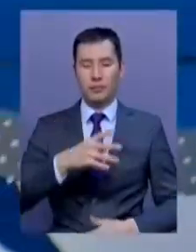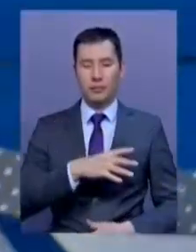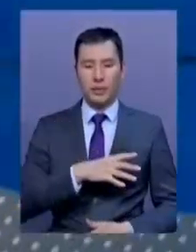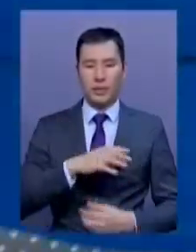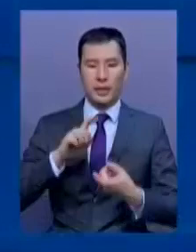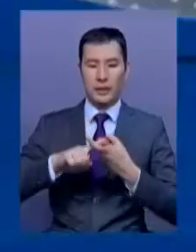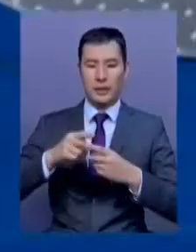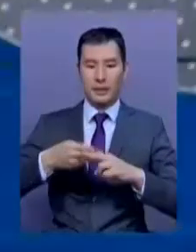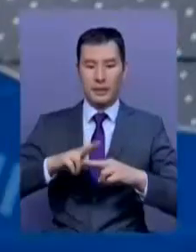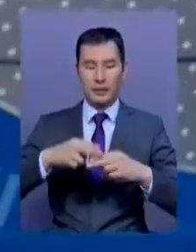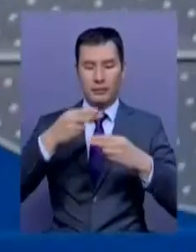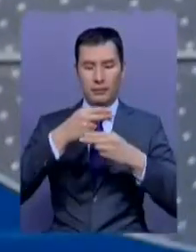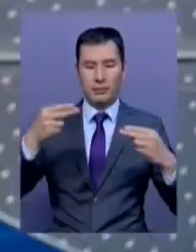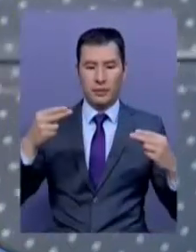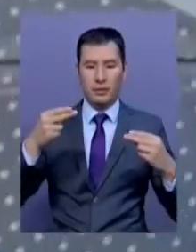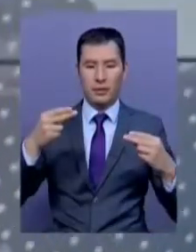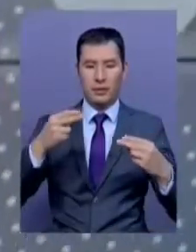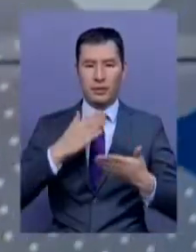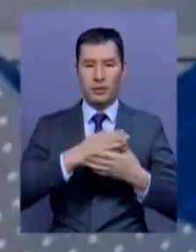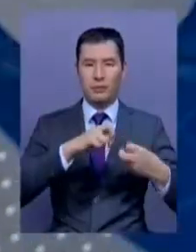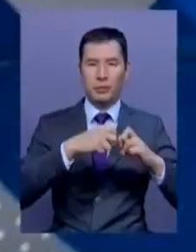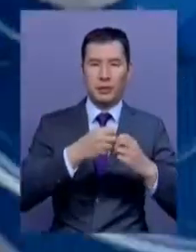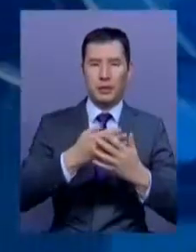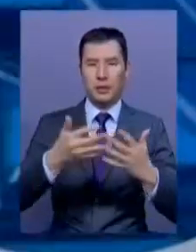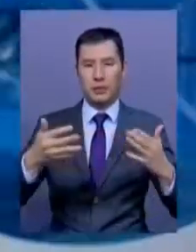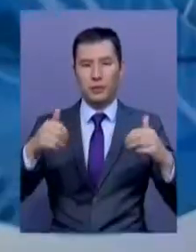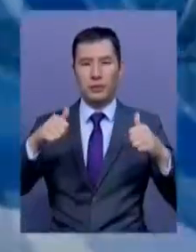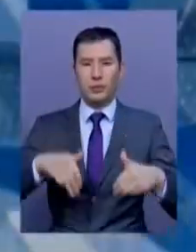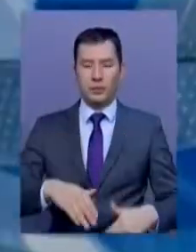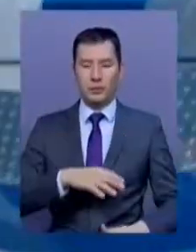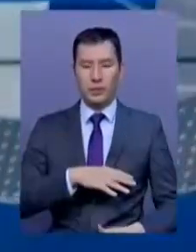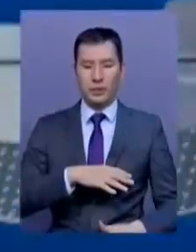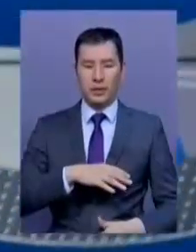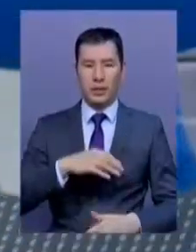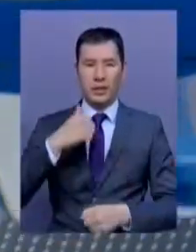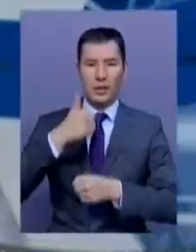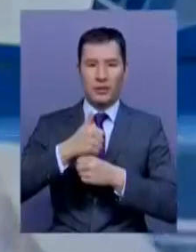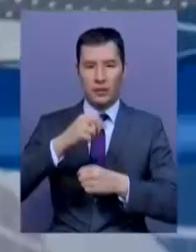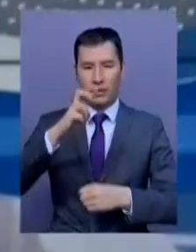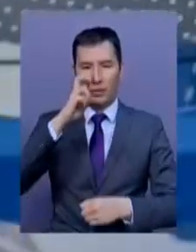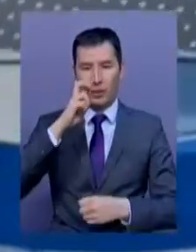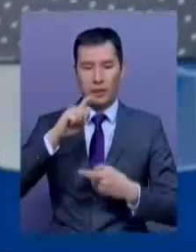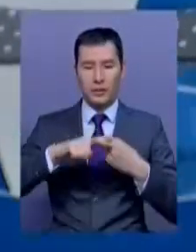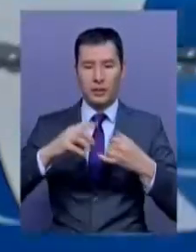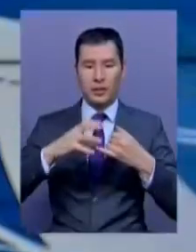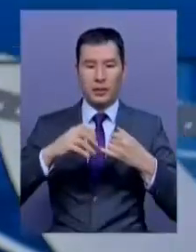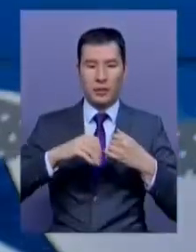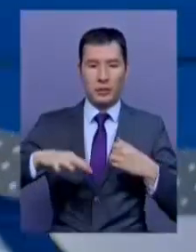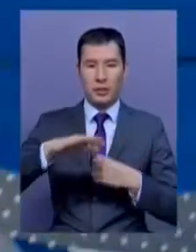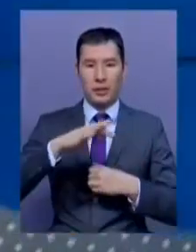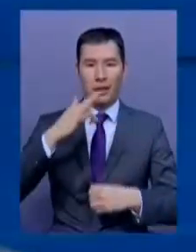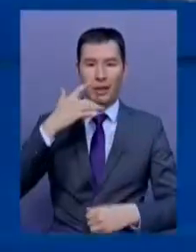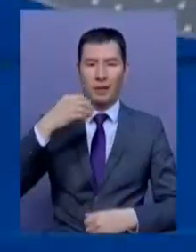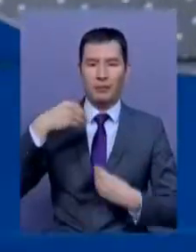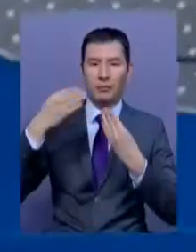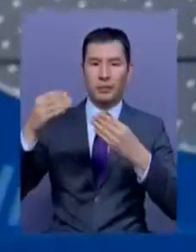Осыған байланысты бұл мәселе жөнінде түпкілікті шешім қабылданды. Мемлекет басшысының айтуынша, жер шетелдіктерге сатылмайды.